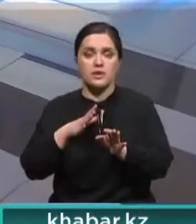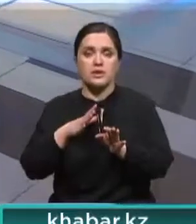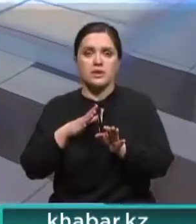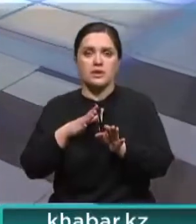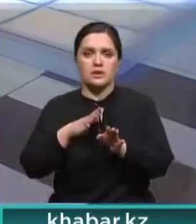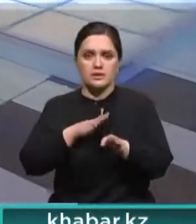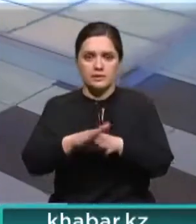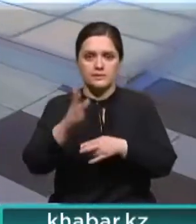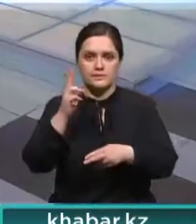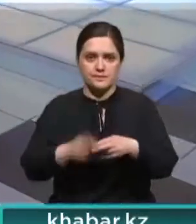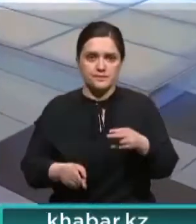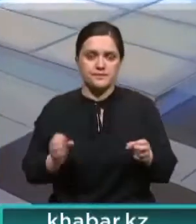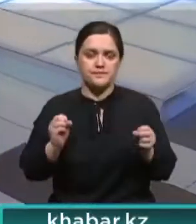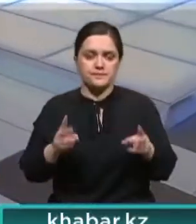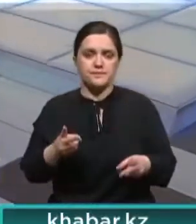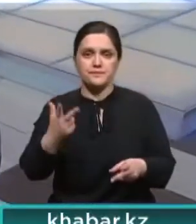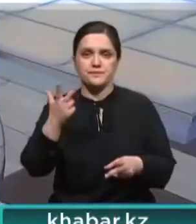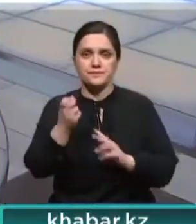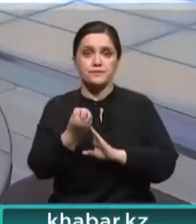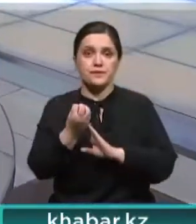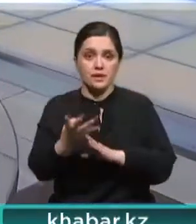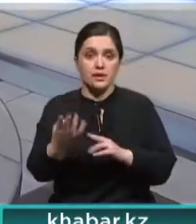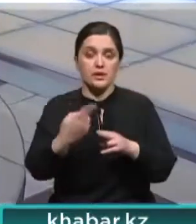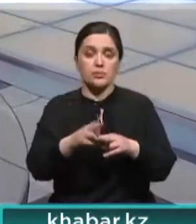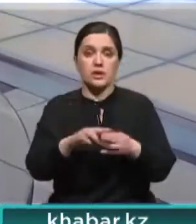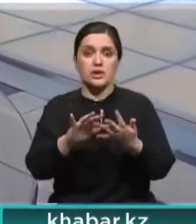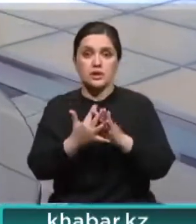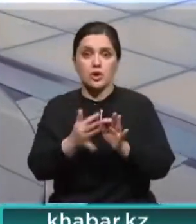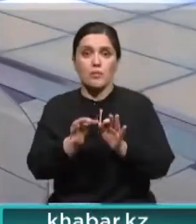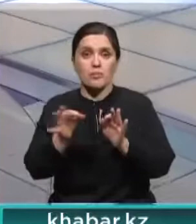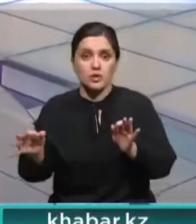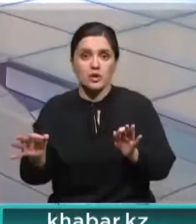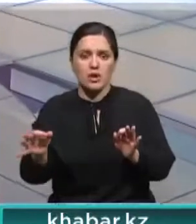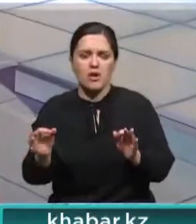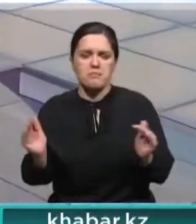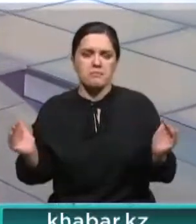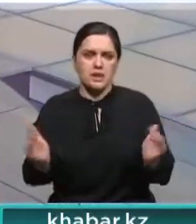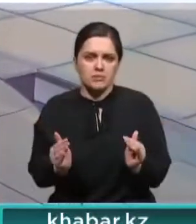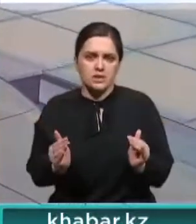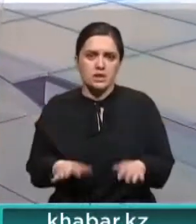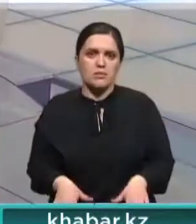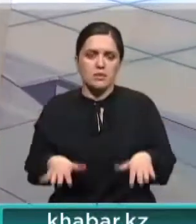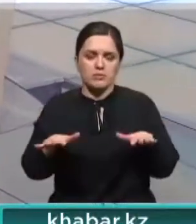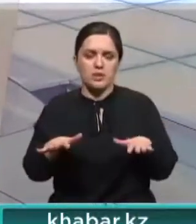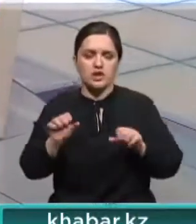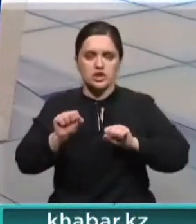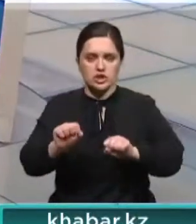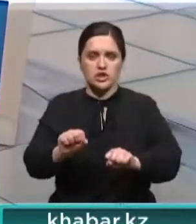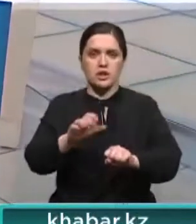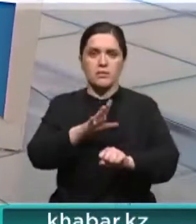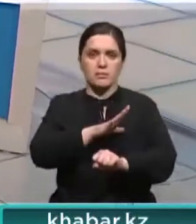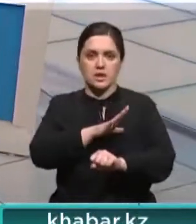угроза подтопления, а 314 населенных пунктах нами минимизировано подтопление. То есть